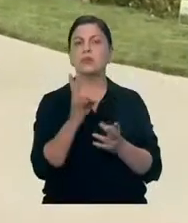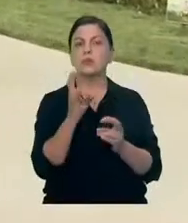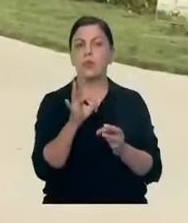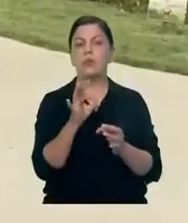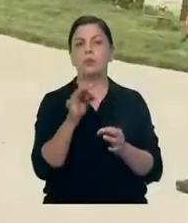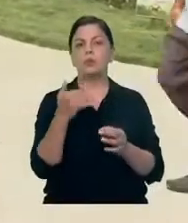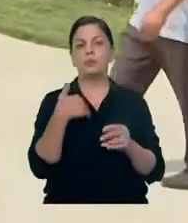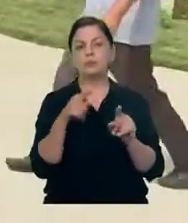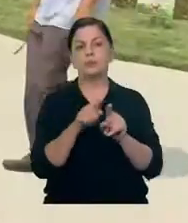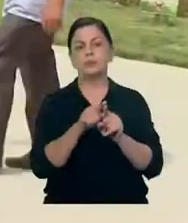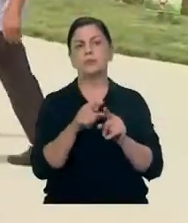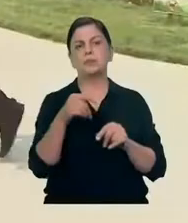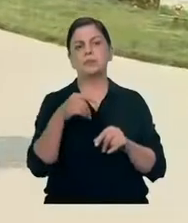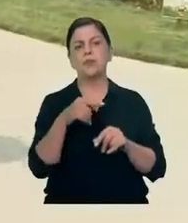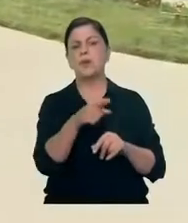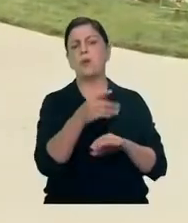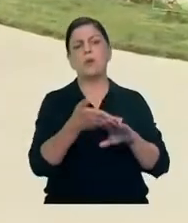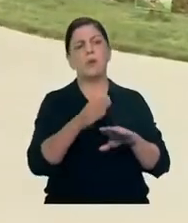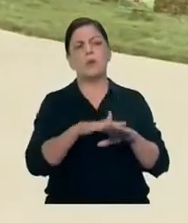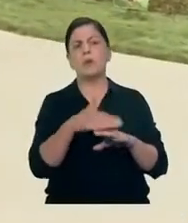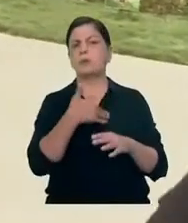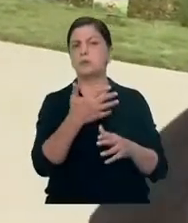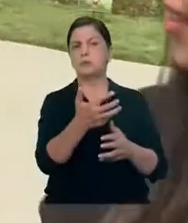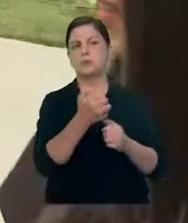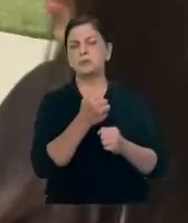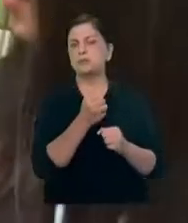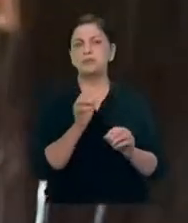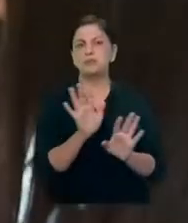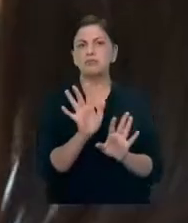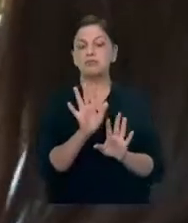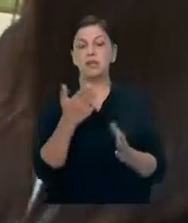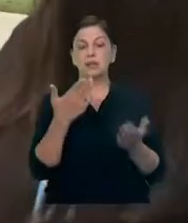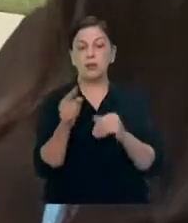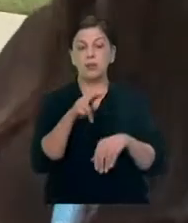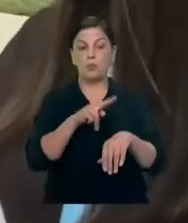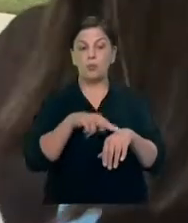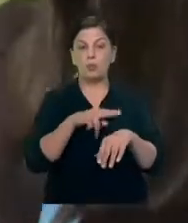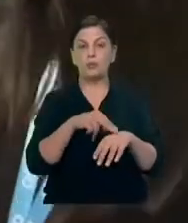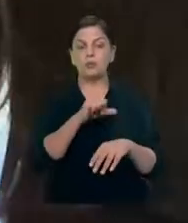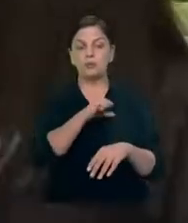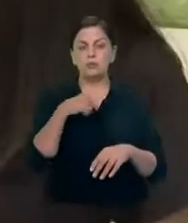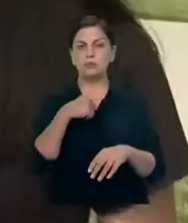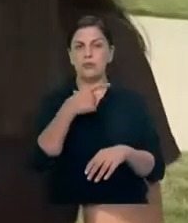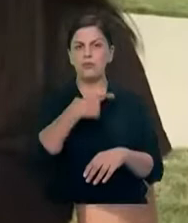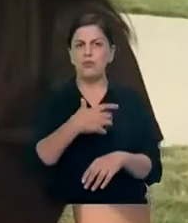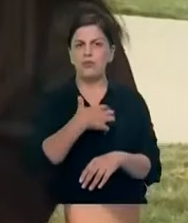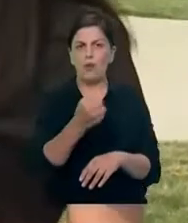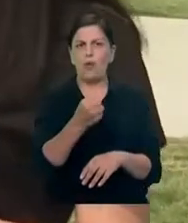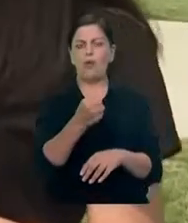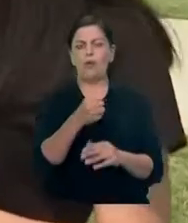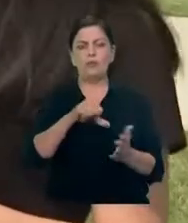qəbul edəmirik ki, o çətindir. Təbii, bu günləri əgər polis bu çətinliyin arxasında durmasa,